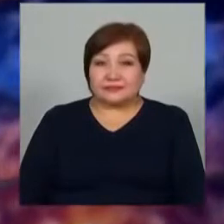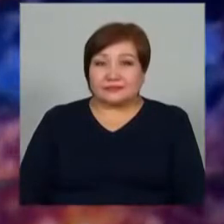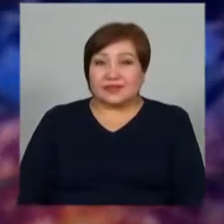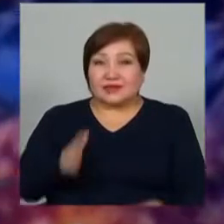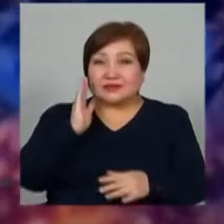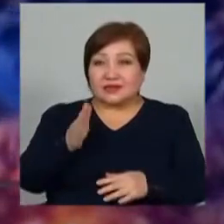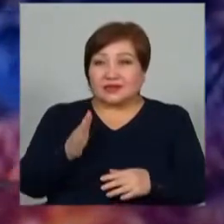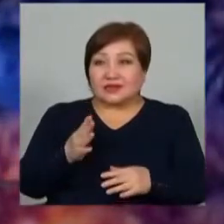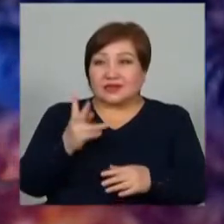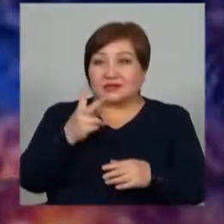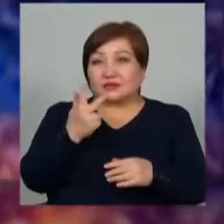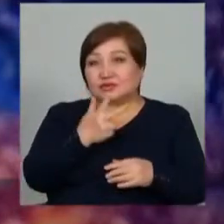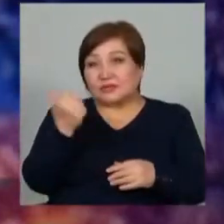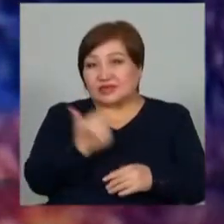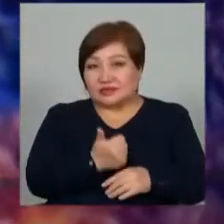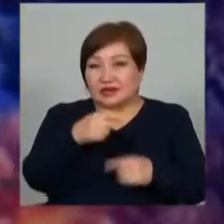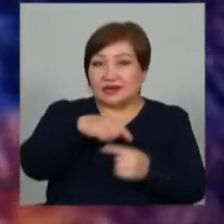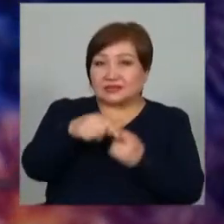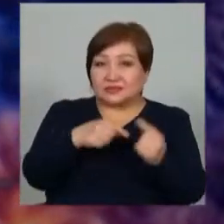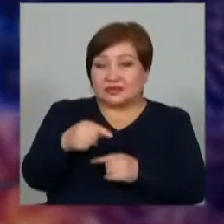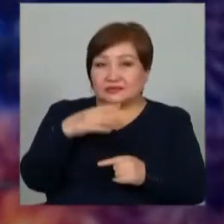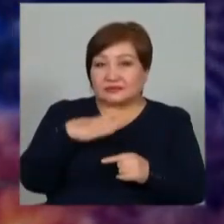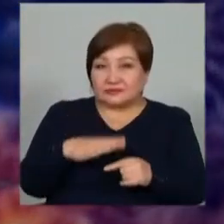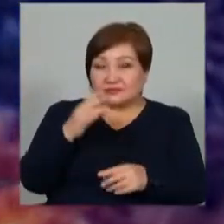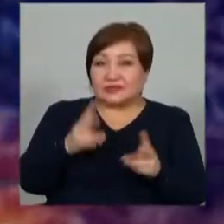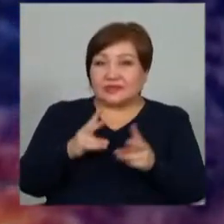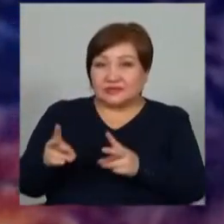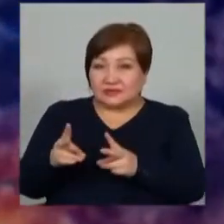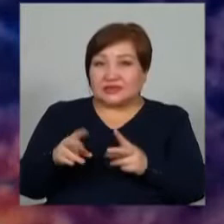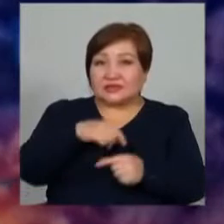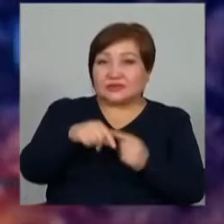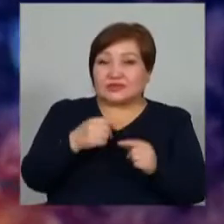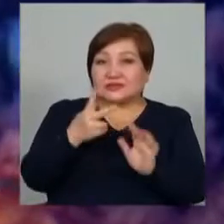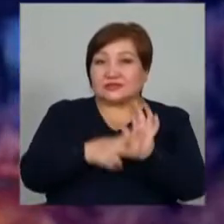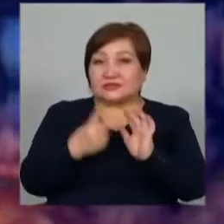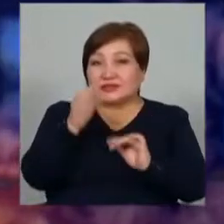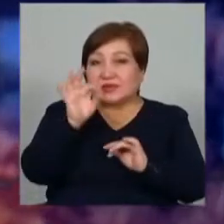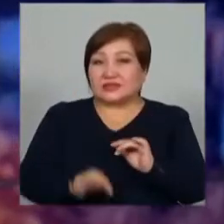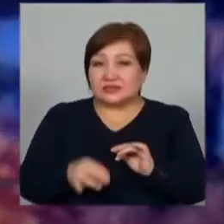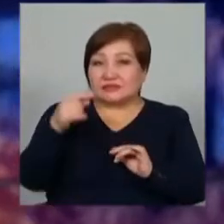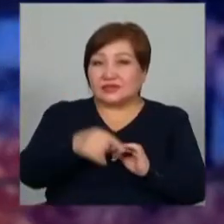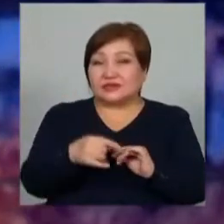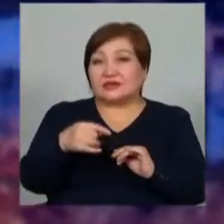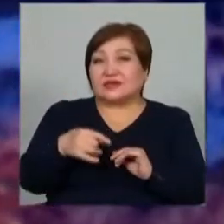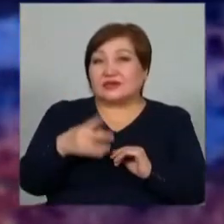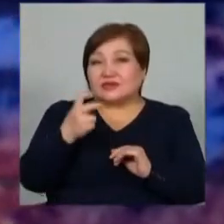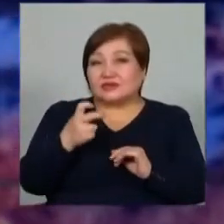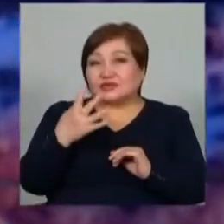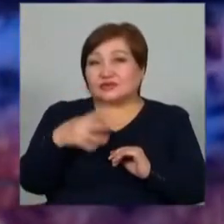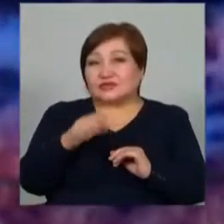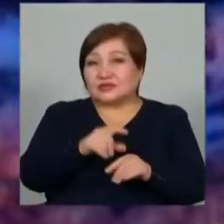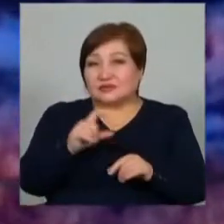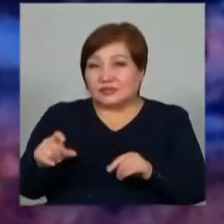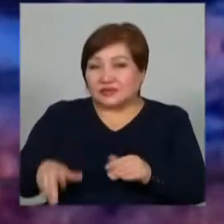Алдағы 2-3 аптада кәсібі зардап шеккен бизнес өкілдерінің 82%, яғни 1253 субъектісі өтемақы алады. Бұл туралы